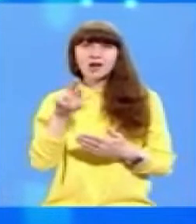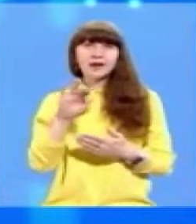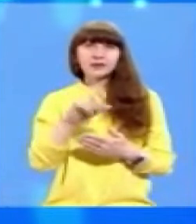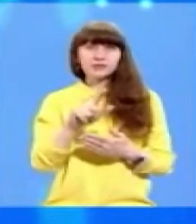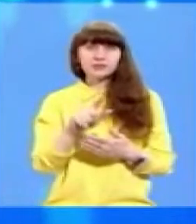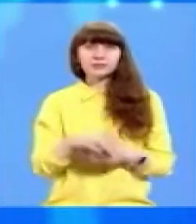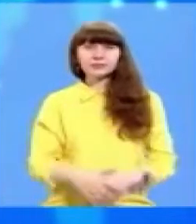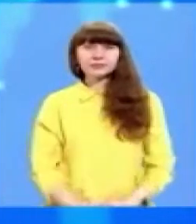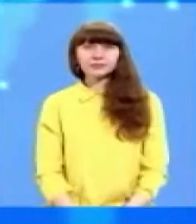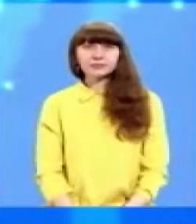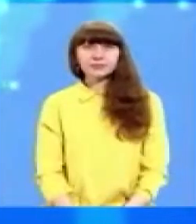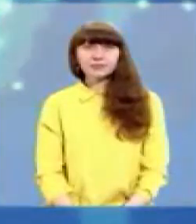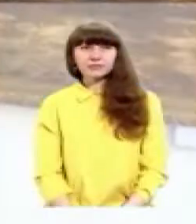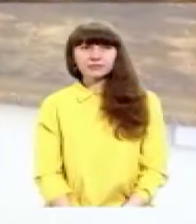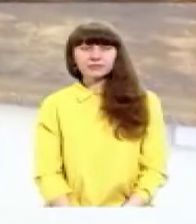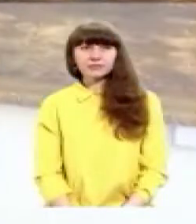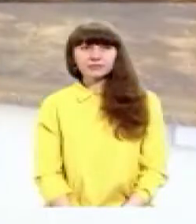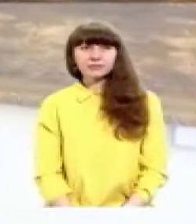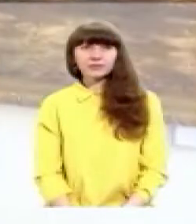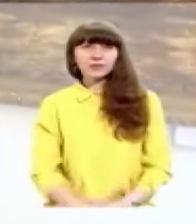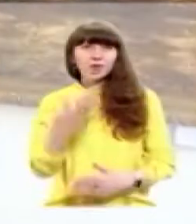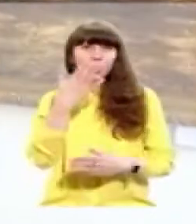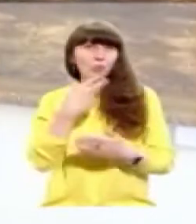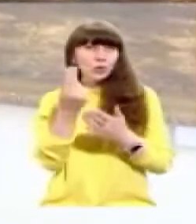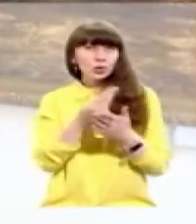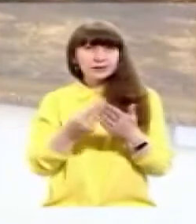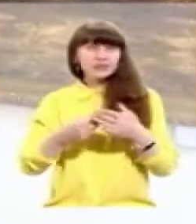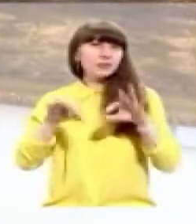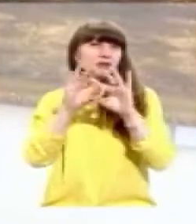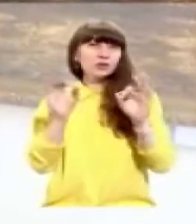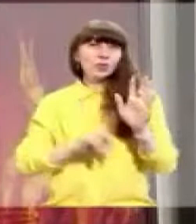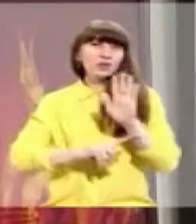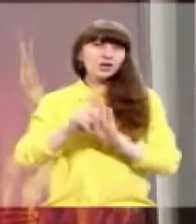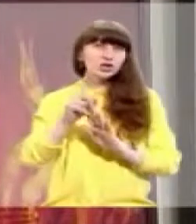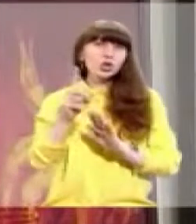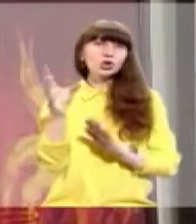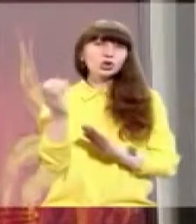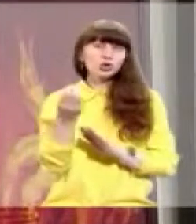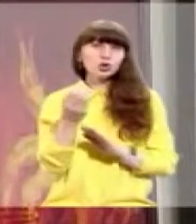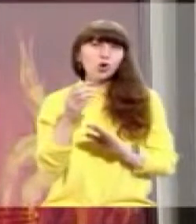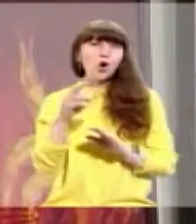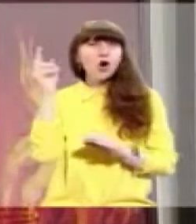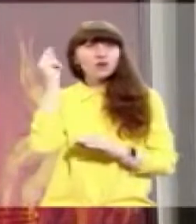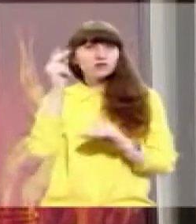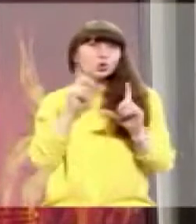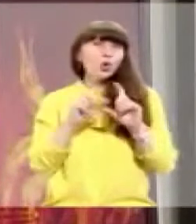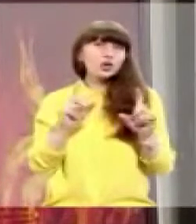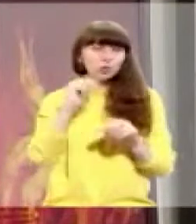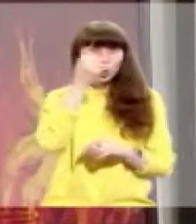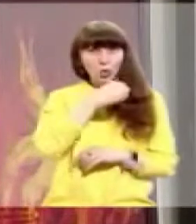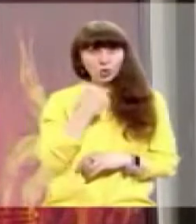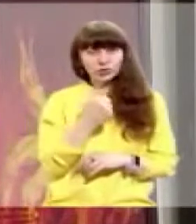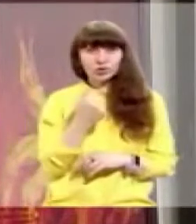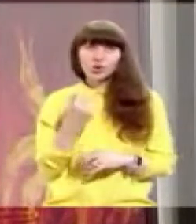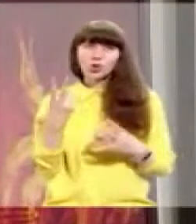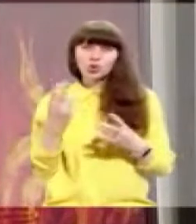узнали наши корреспонденты любовь к изобразительному искусству появилась еще школьные годы говорит художник но серьезно он к этому